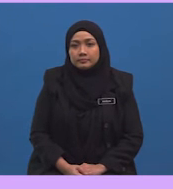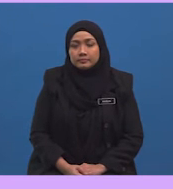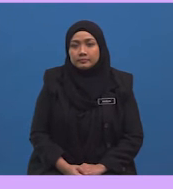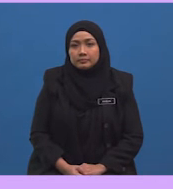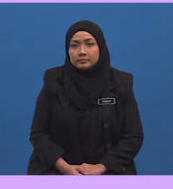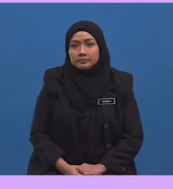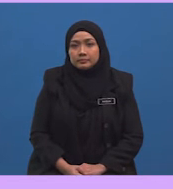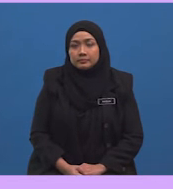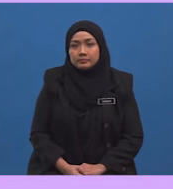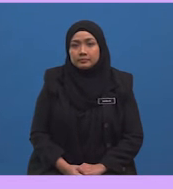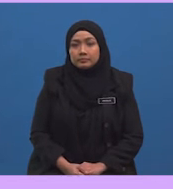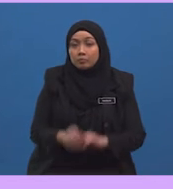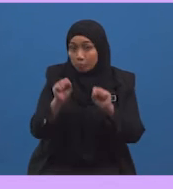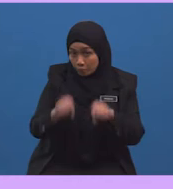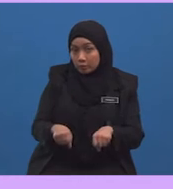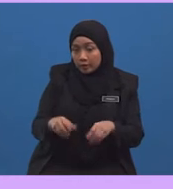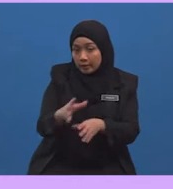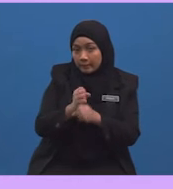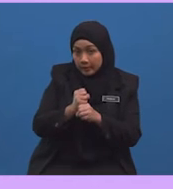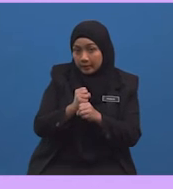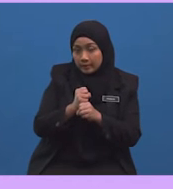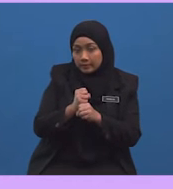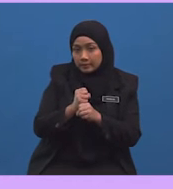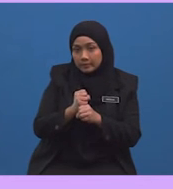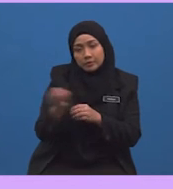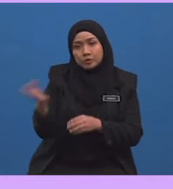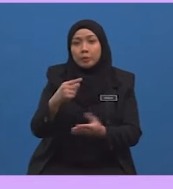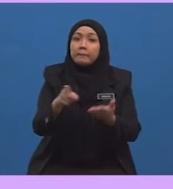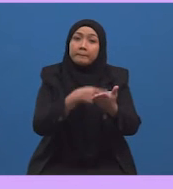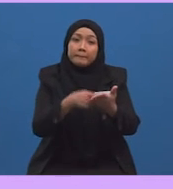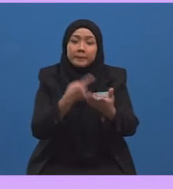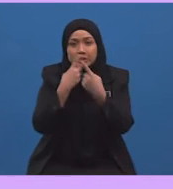Okey, dapat murid-murid? Mari kita semak jawapan.